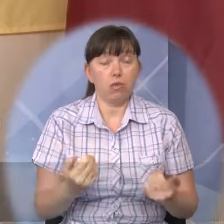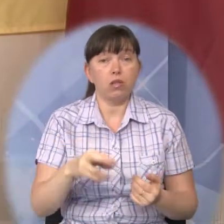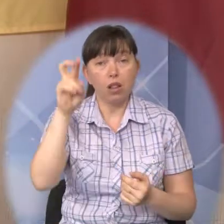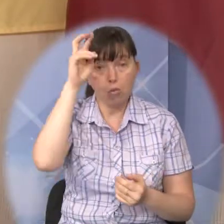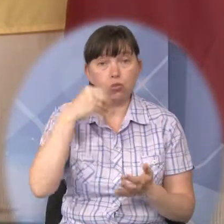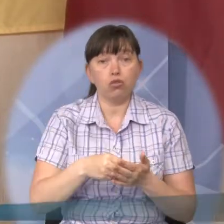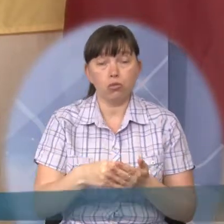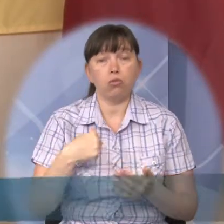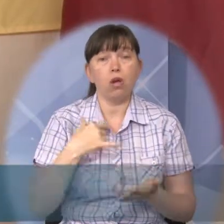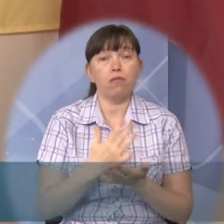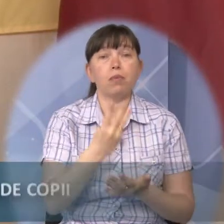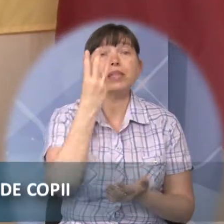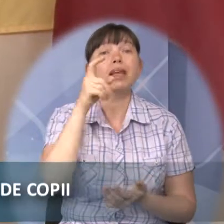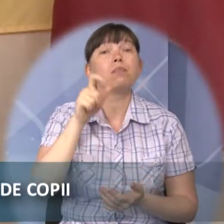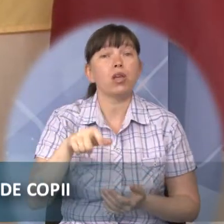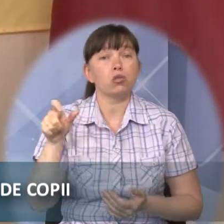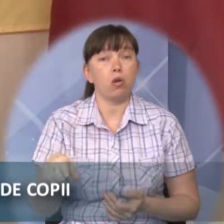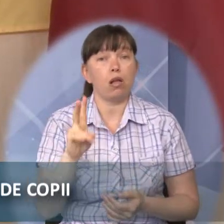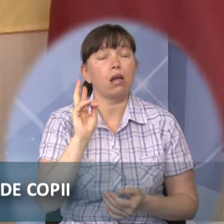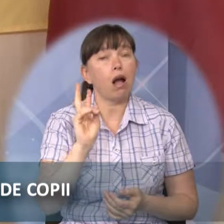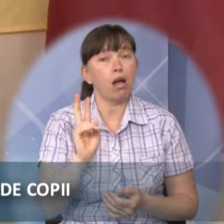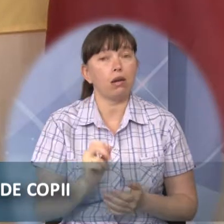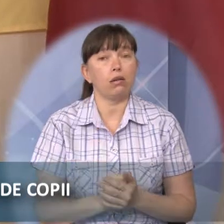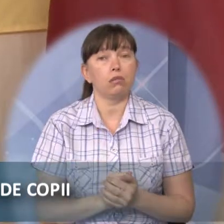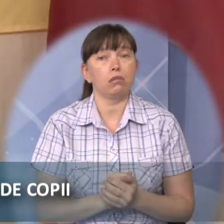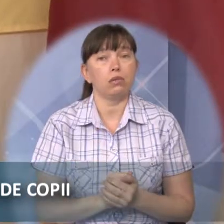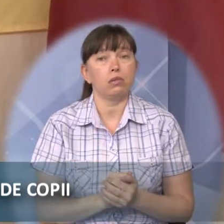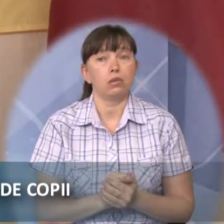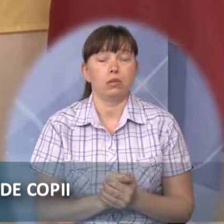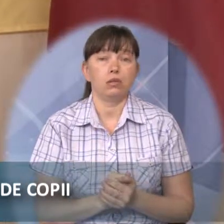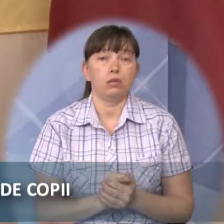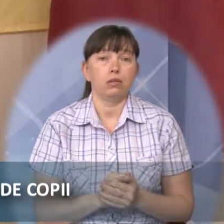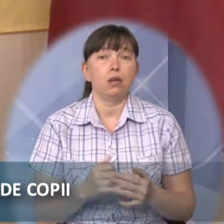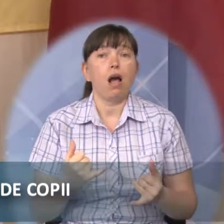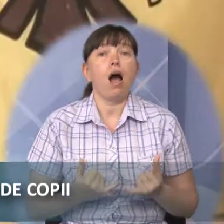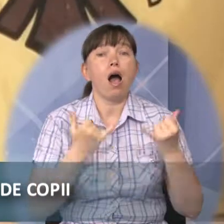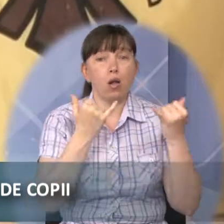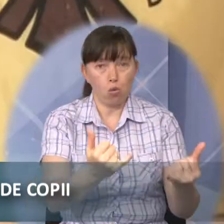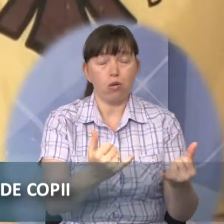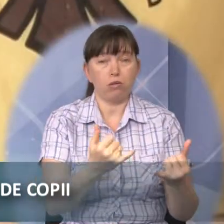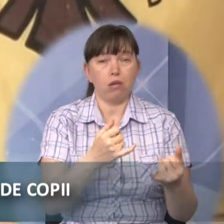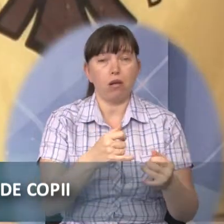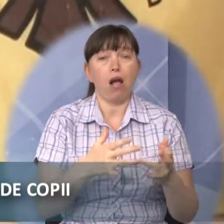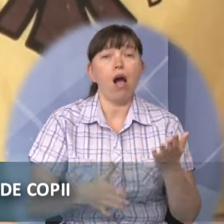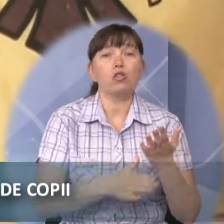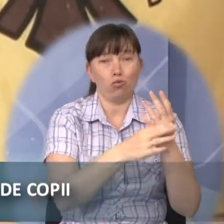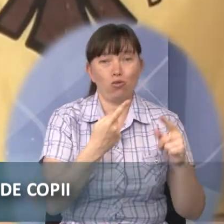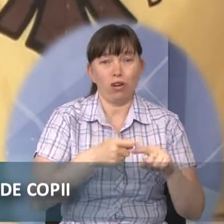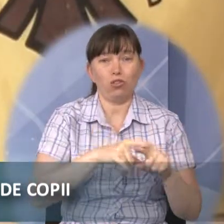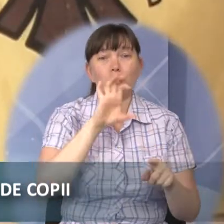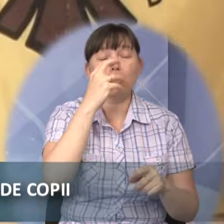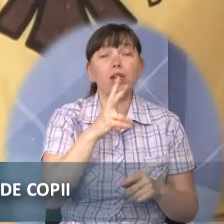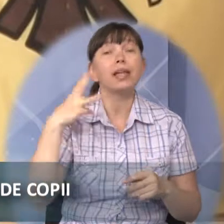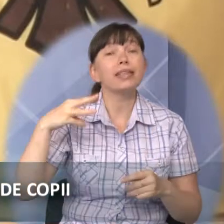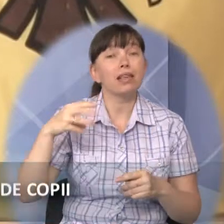de față, de la bugetul de stat, noi avem 3 persoane care acordă oarecare ajutor, acordă